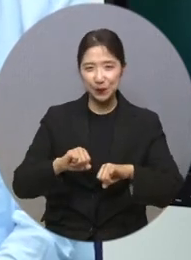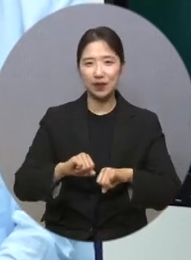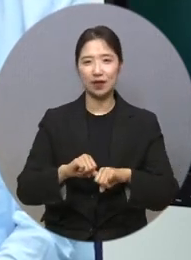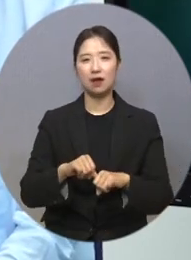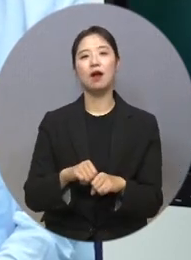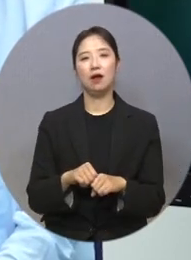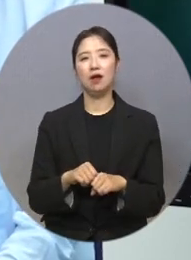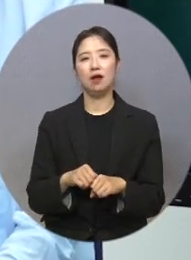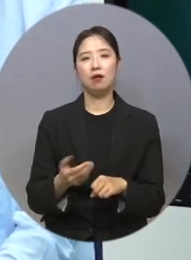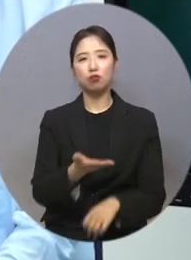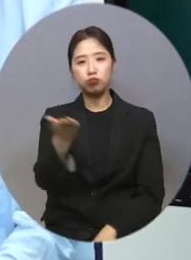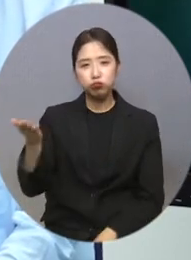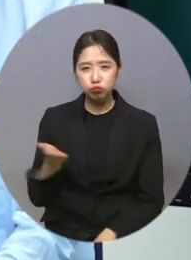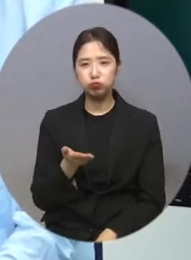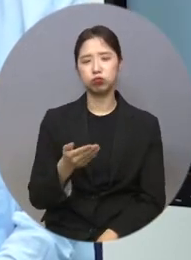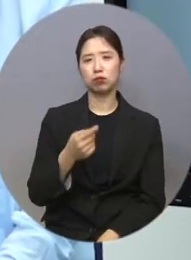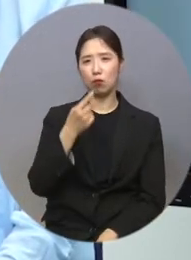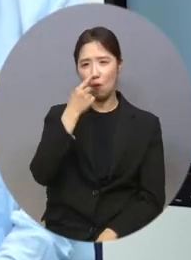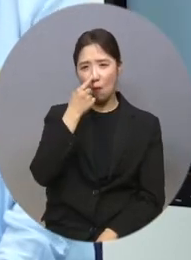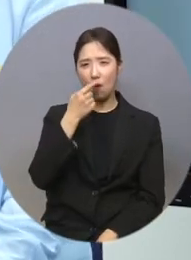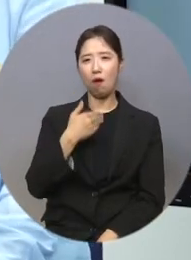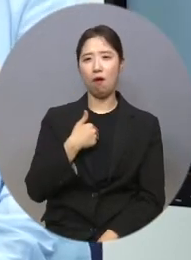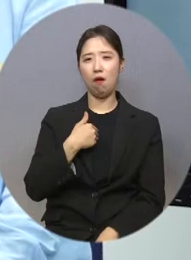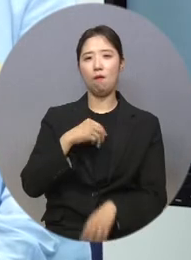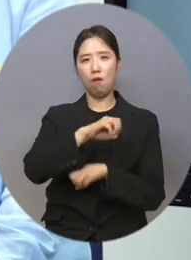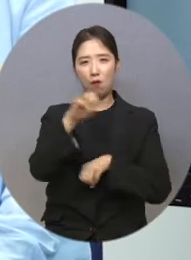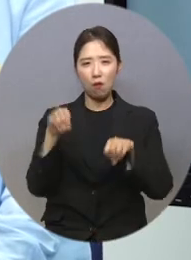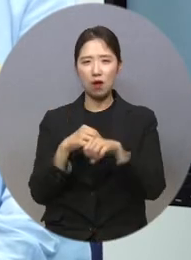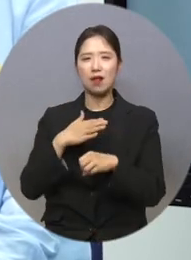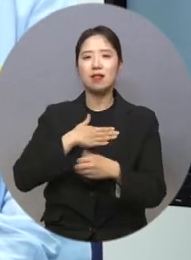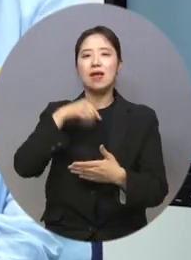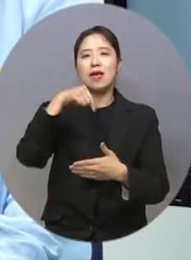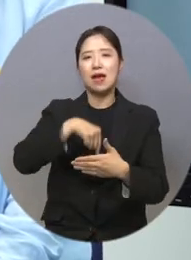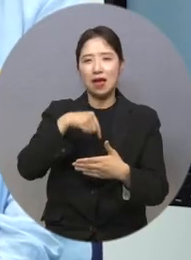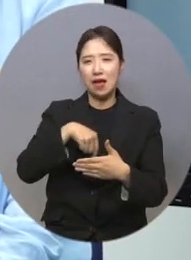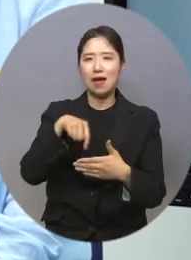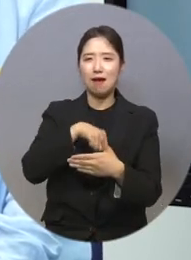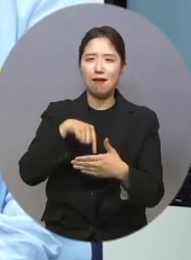이 선생님들과 통해서 제가 오히려 제 안에 있던